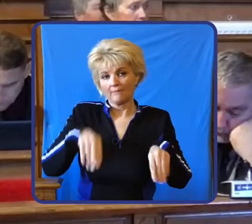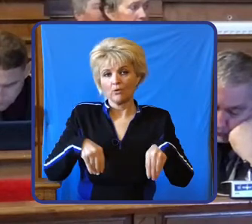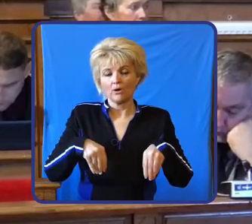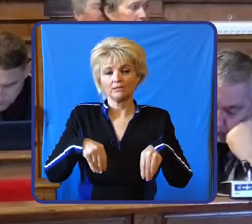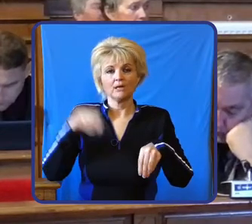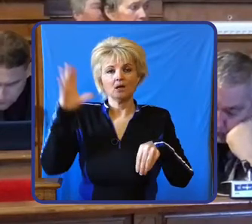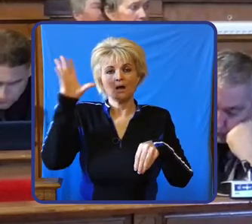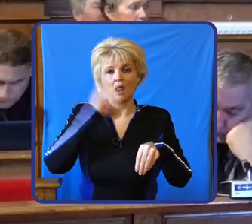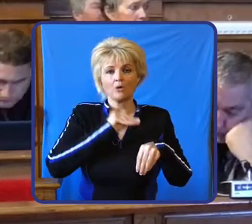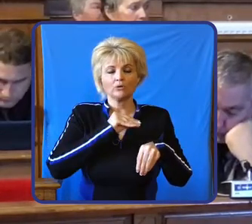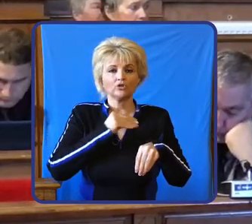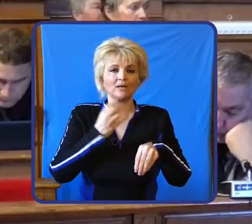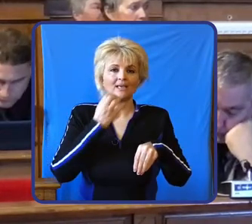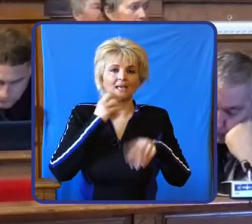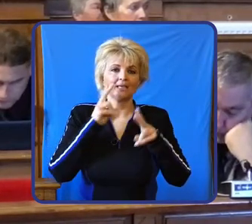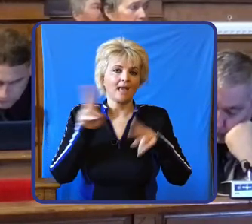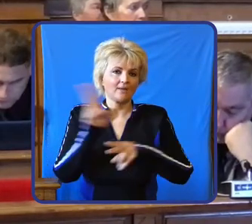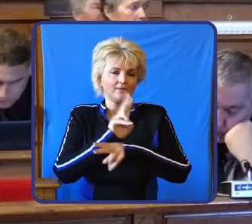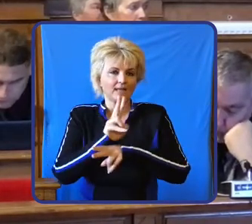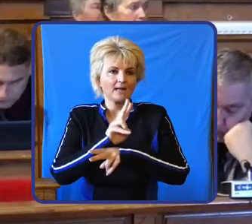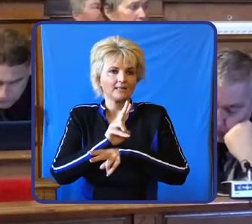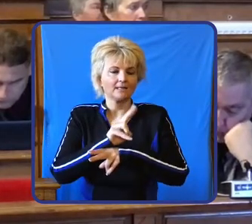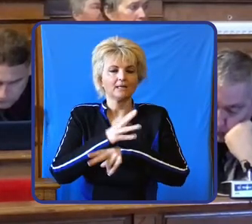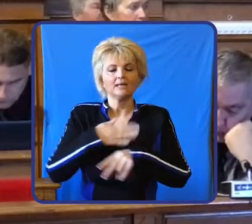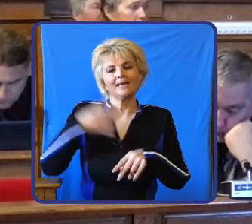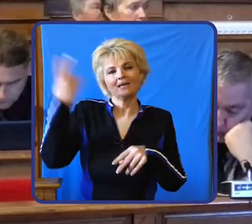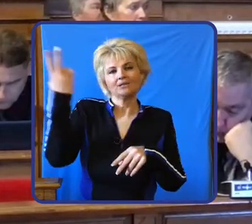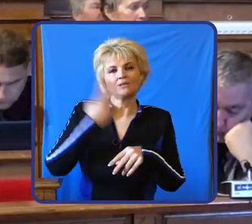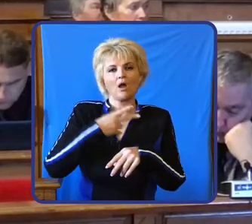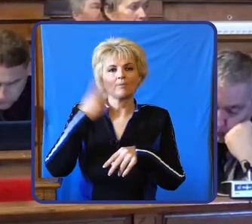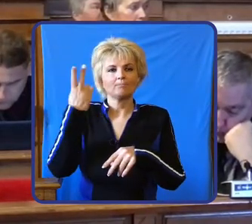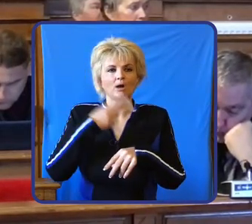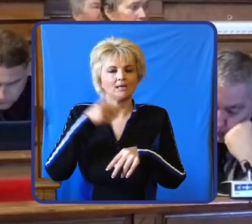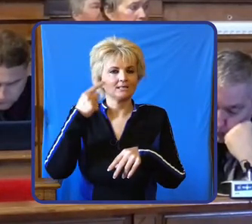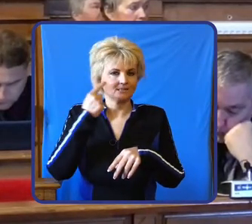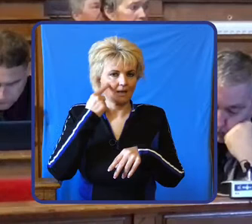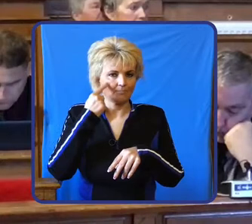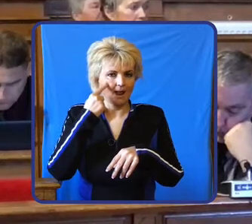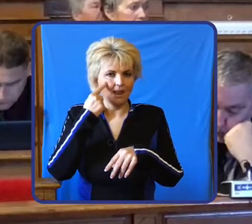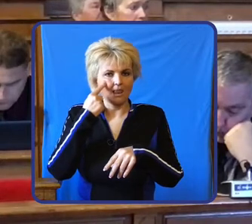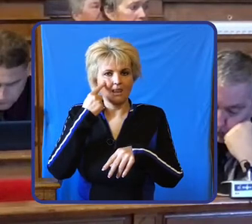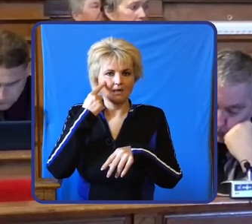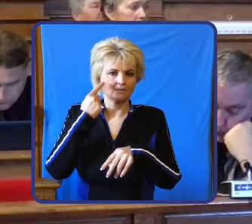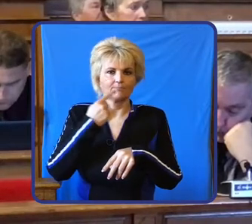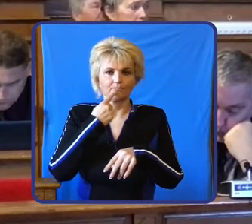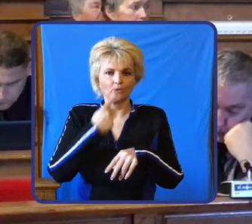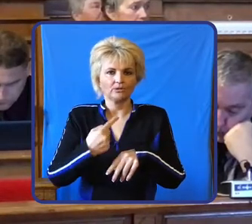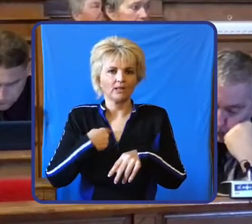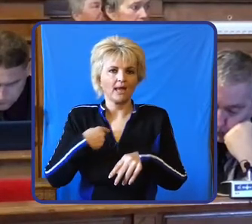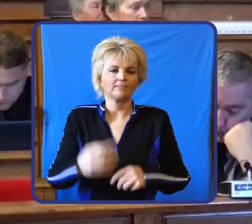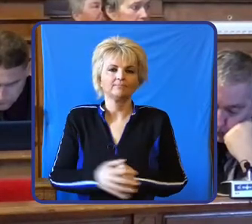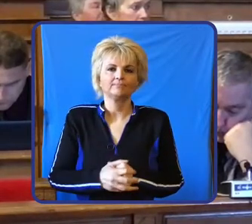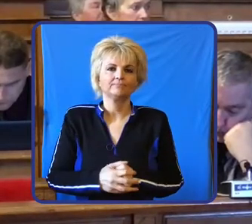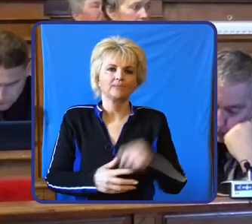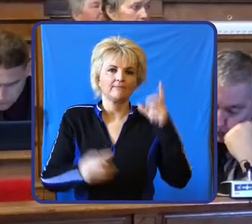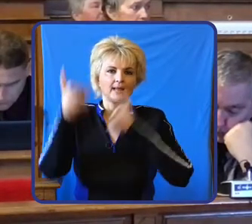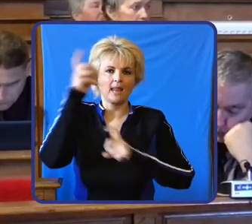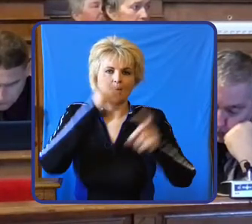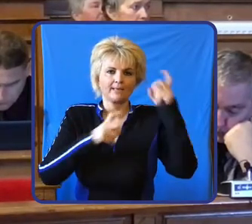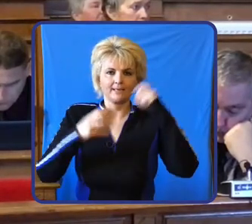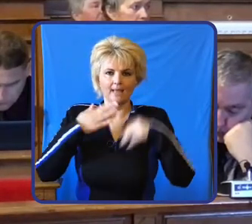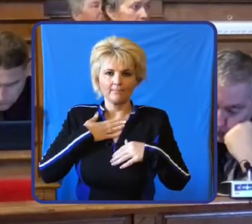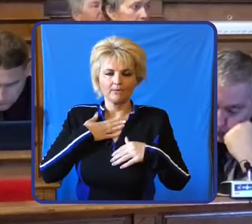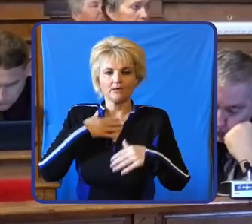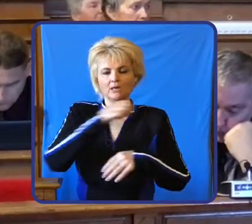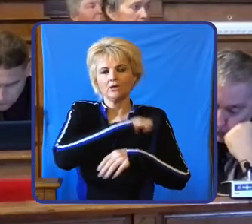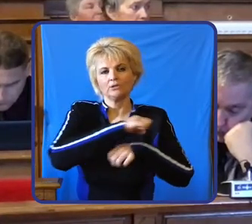lakosok igényeit kell figyelembe venni. Én pusztán szakmai szemmel mondanám el a véleményemet. Nyilván az